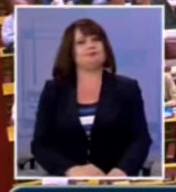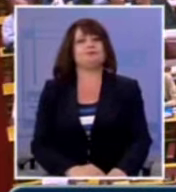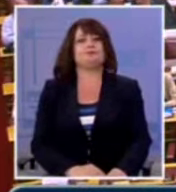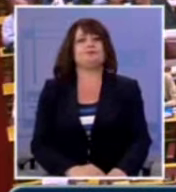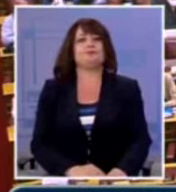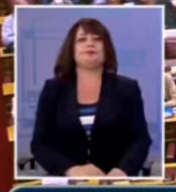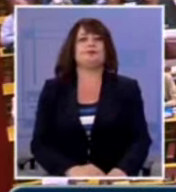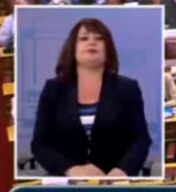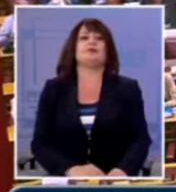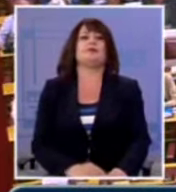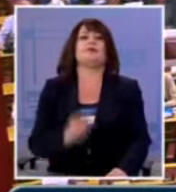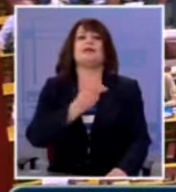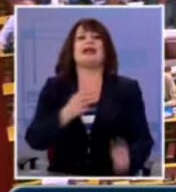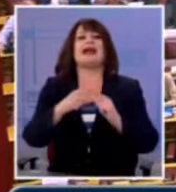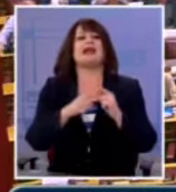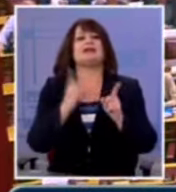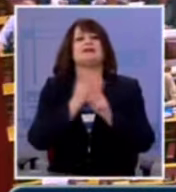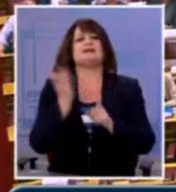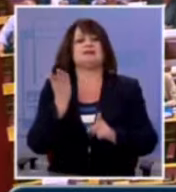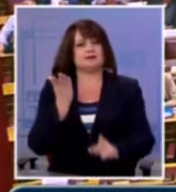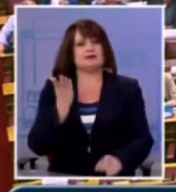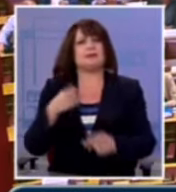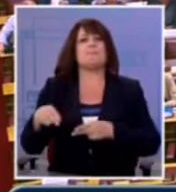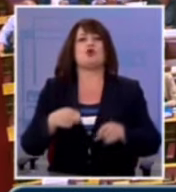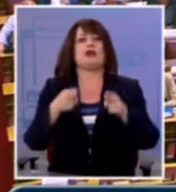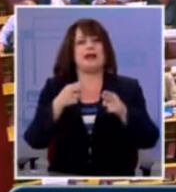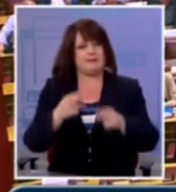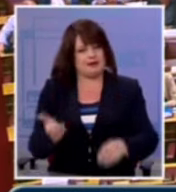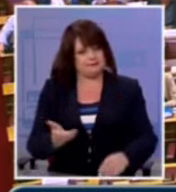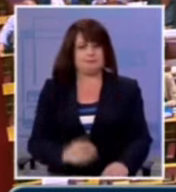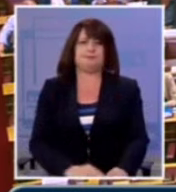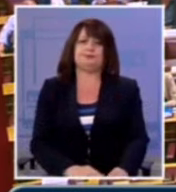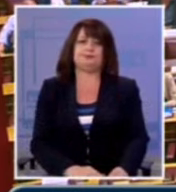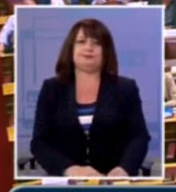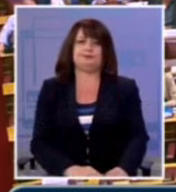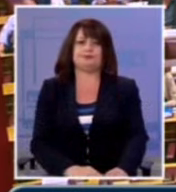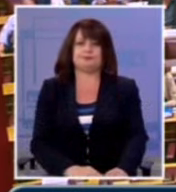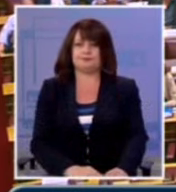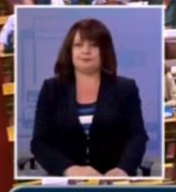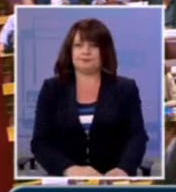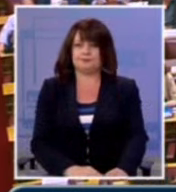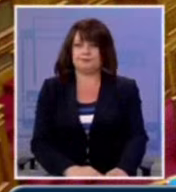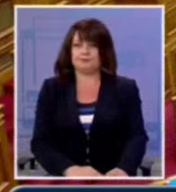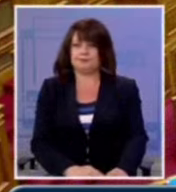Χάρης Θεοχάρης, ειδικός αγορητής του ποταμιού. Ελάτε, κύριε Θεοχάρη, ελάτε.